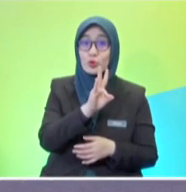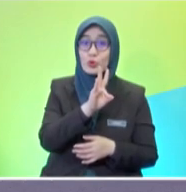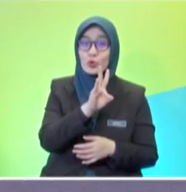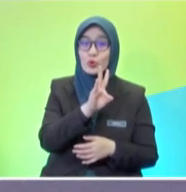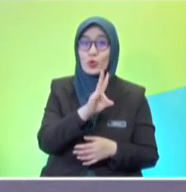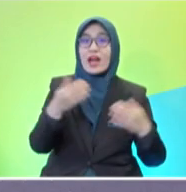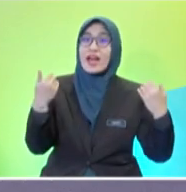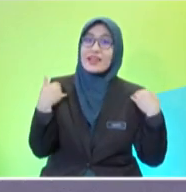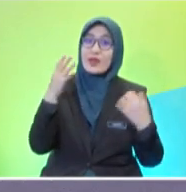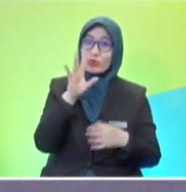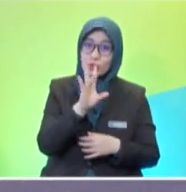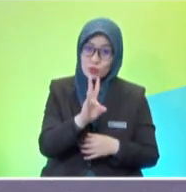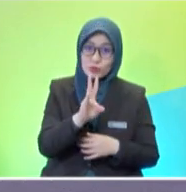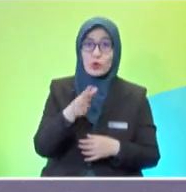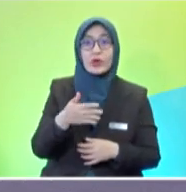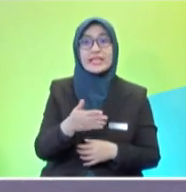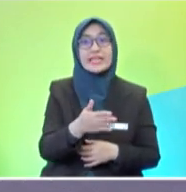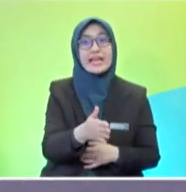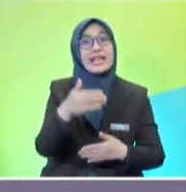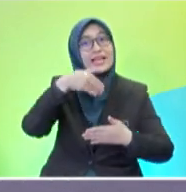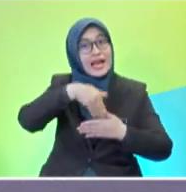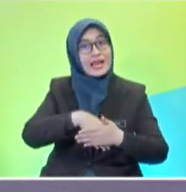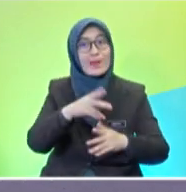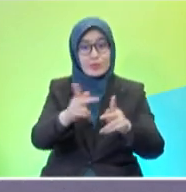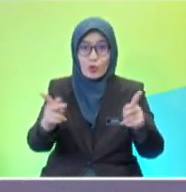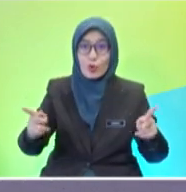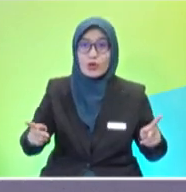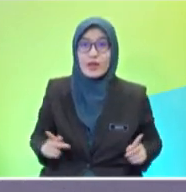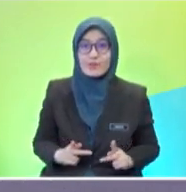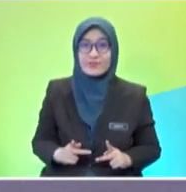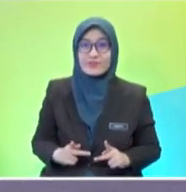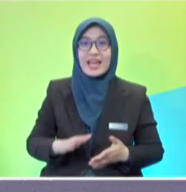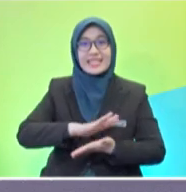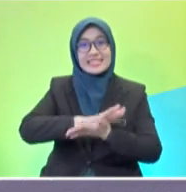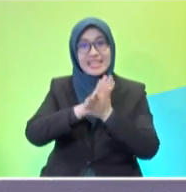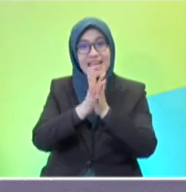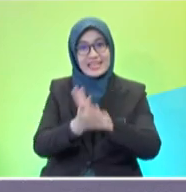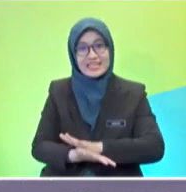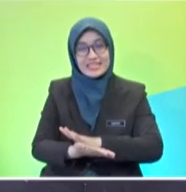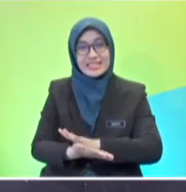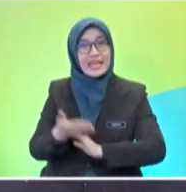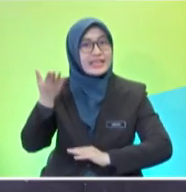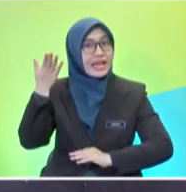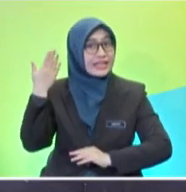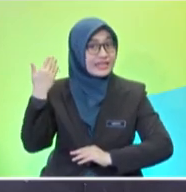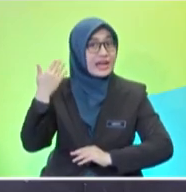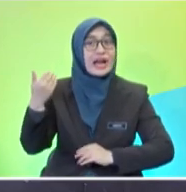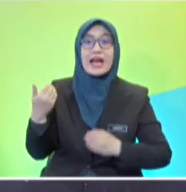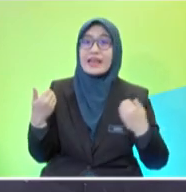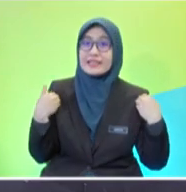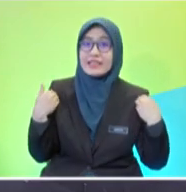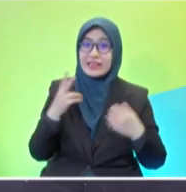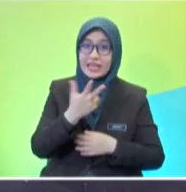dari 7 ikan yang tinggal di dalam kolam Jadi pada asalnya ada 13 iku Ika